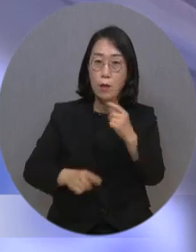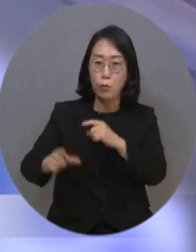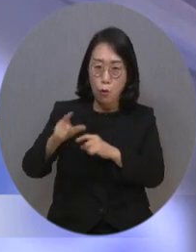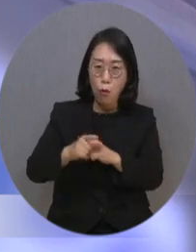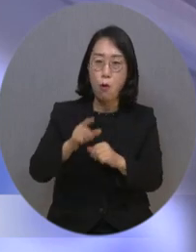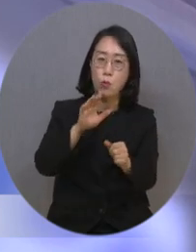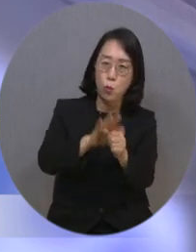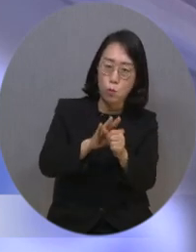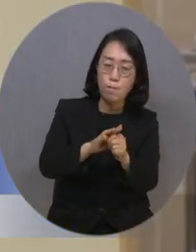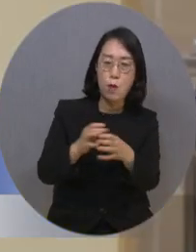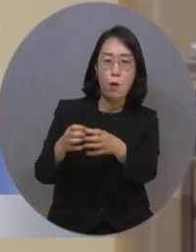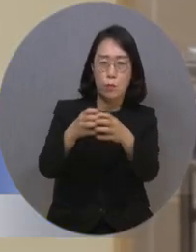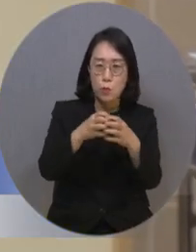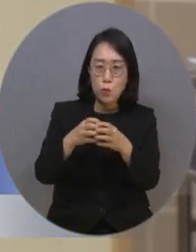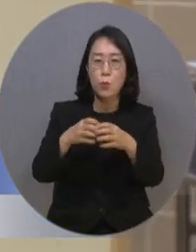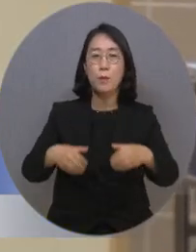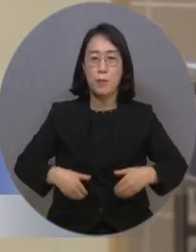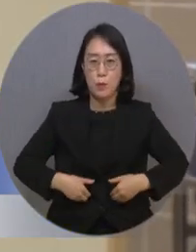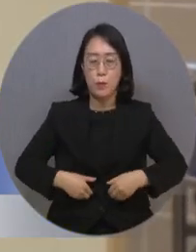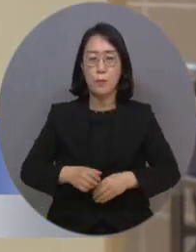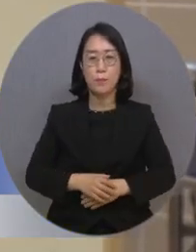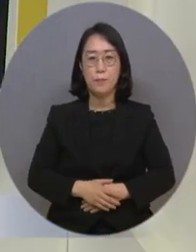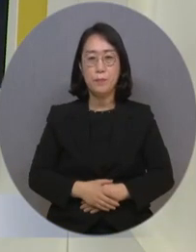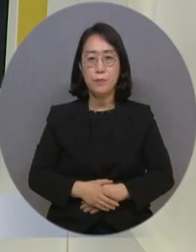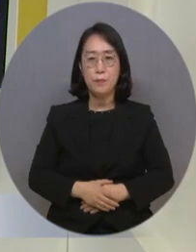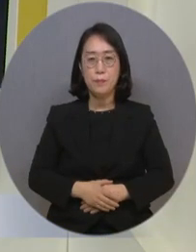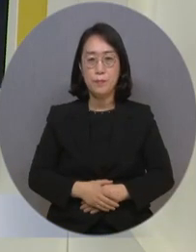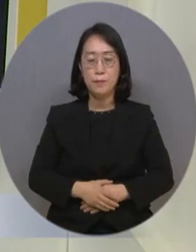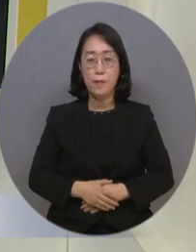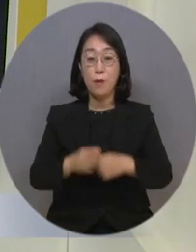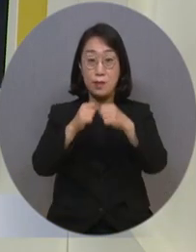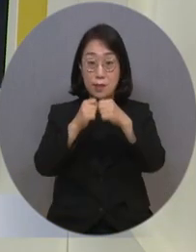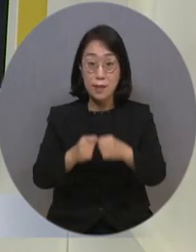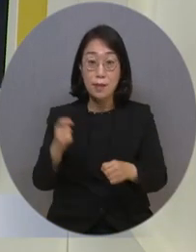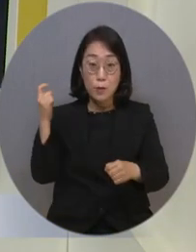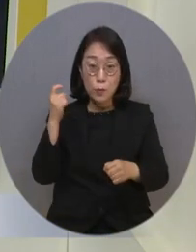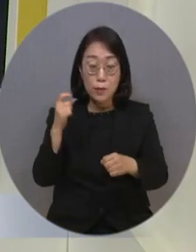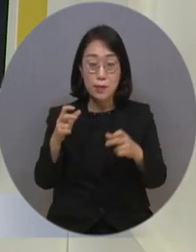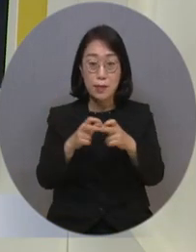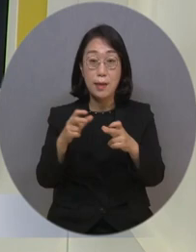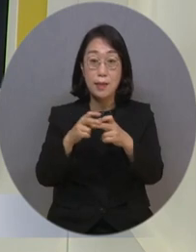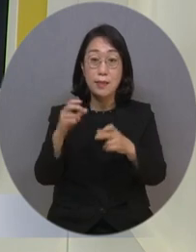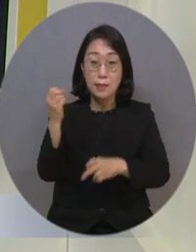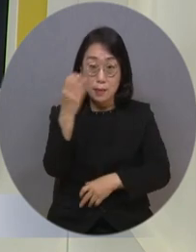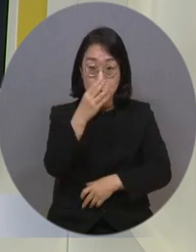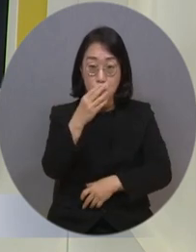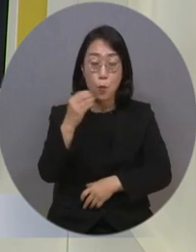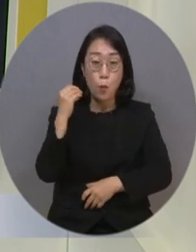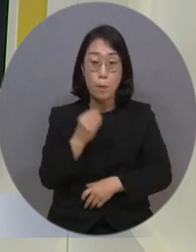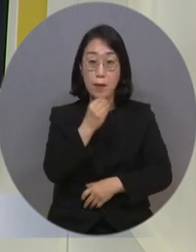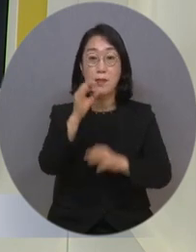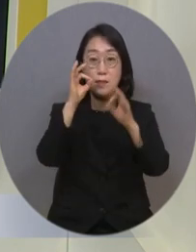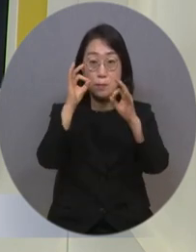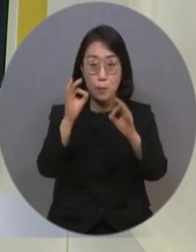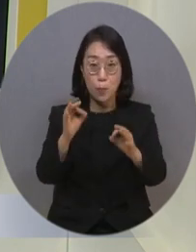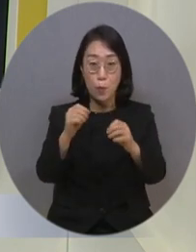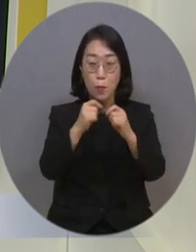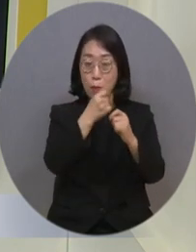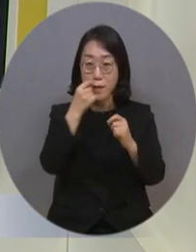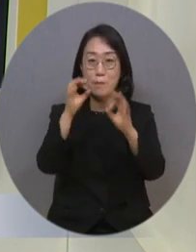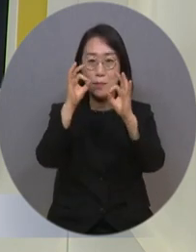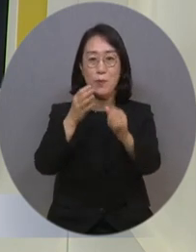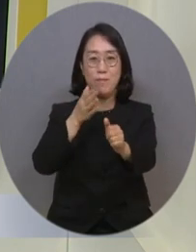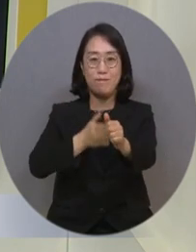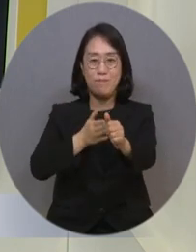적극 동참해 주시기를 바랍니다 더 자세한 뉴스는 장애인 신문과 웰페어뉴스 홈페이지를 통해 확인할 수